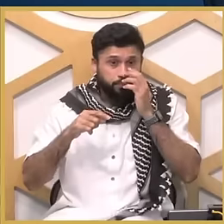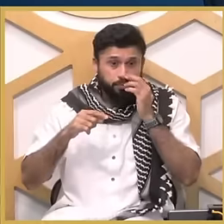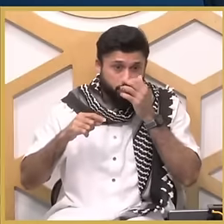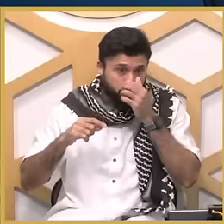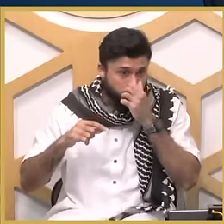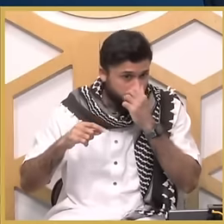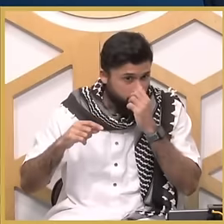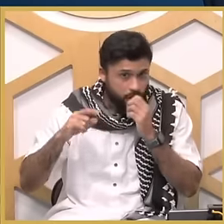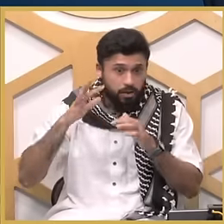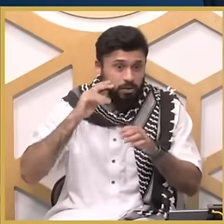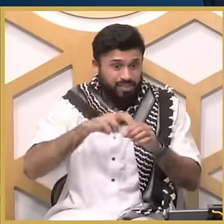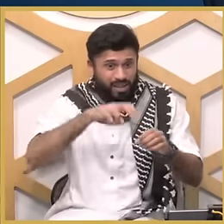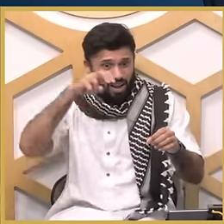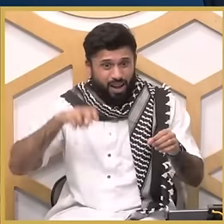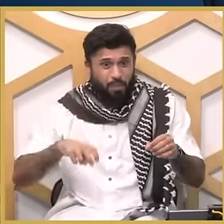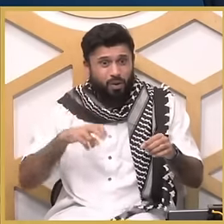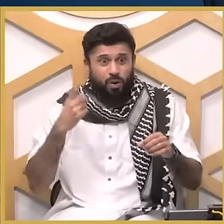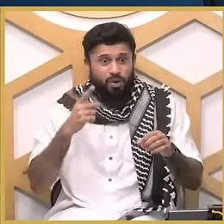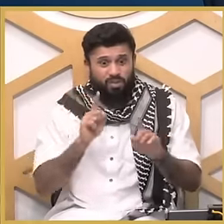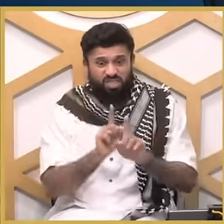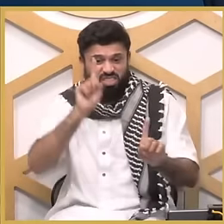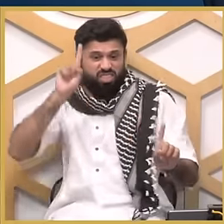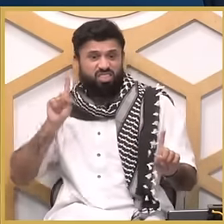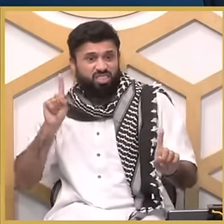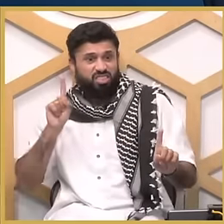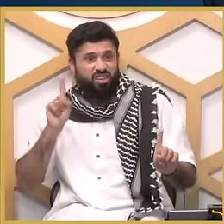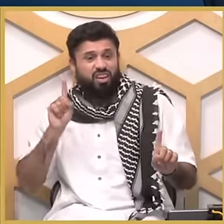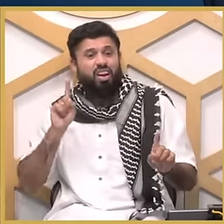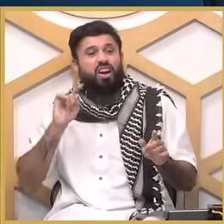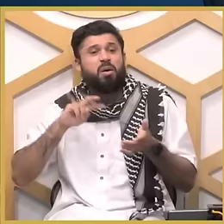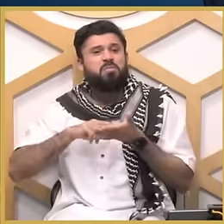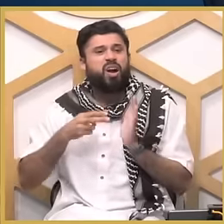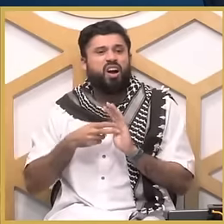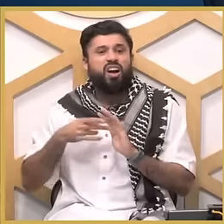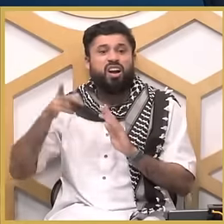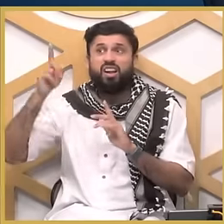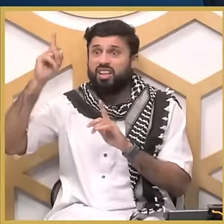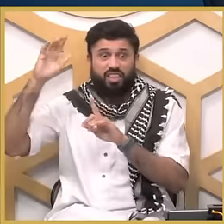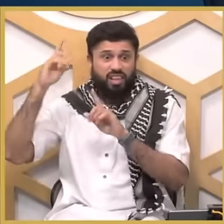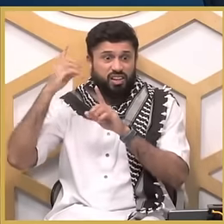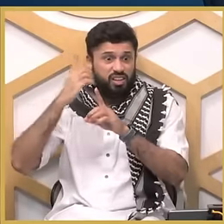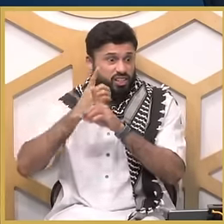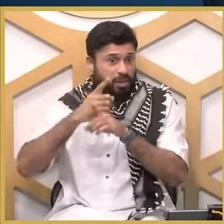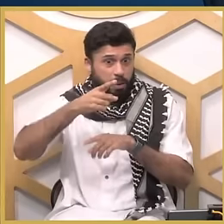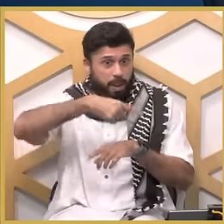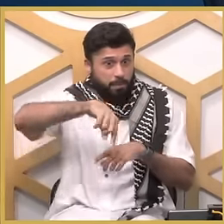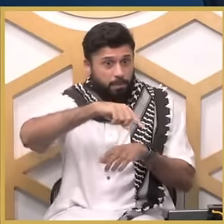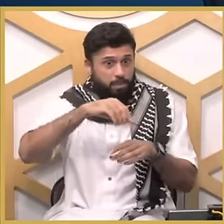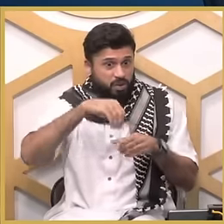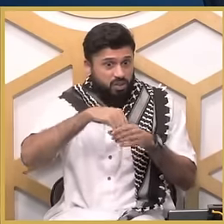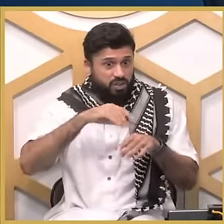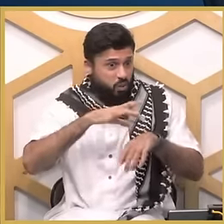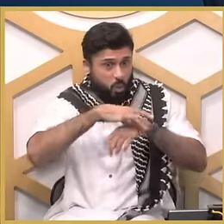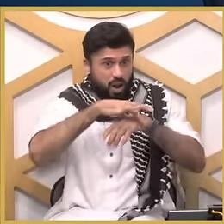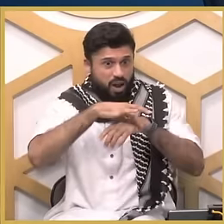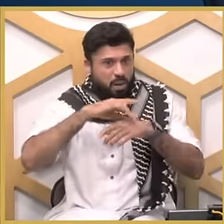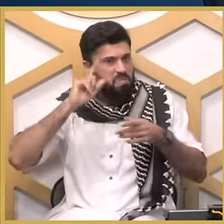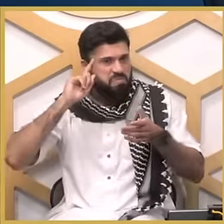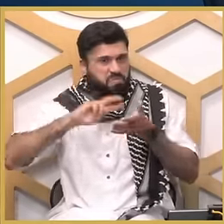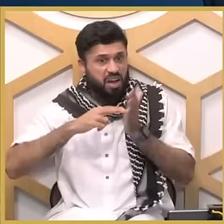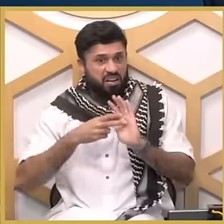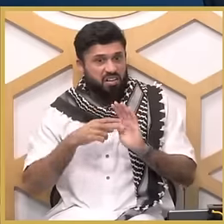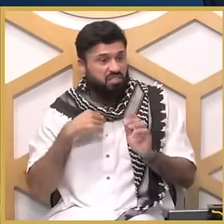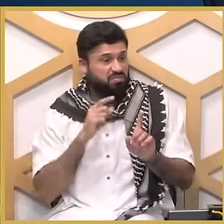for you against the evils and atrocities and the adversities of this life. قال إن الله يدافع عن الذين آمنوا. Allah defends those who